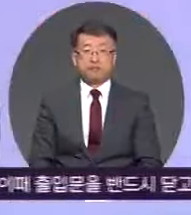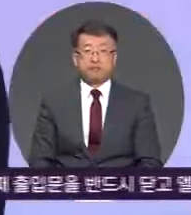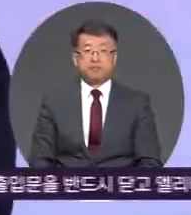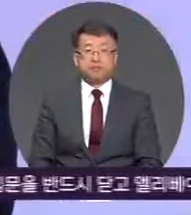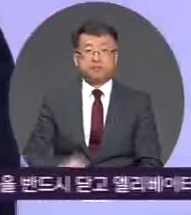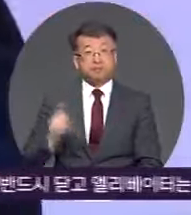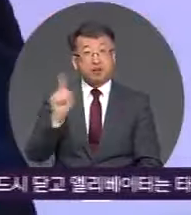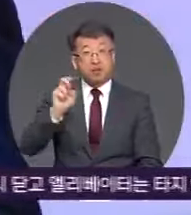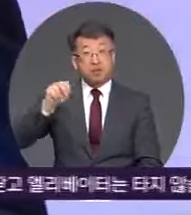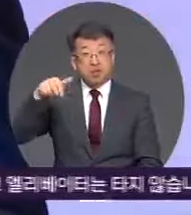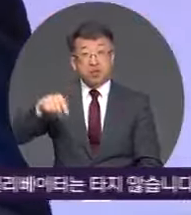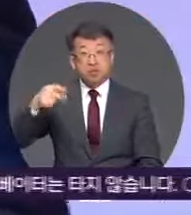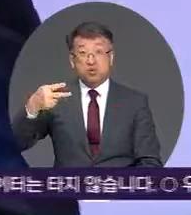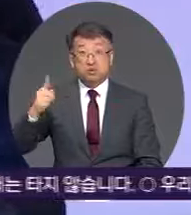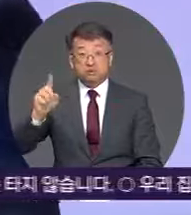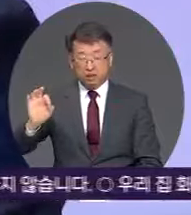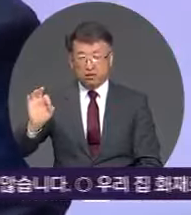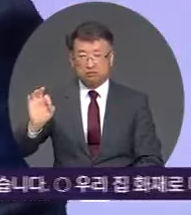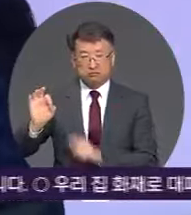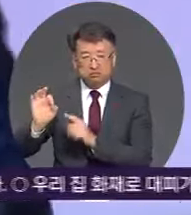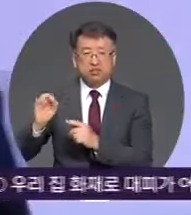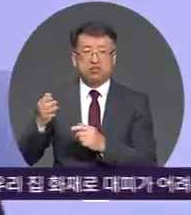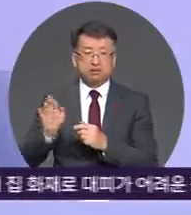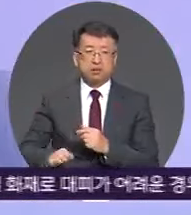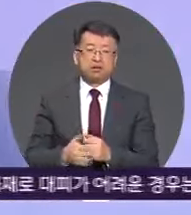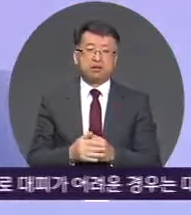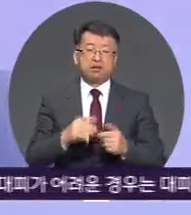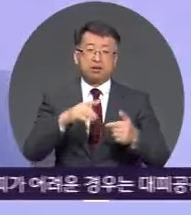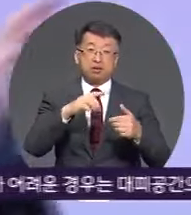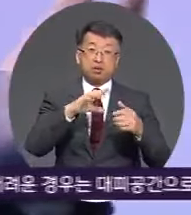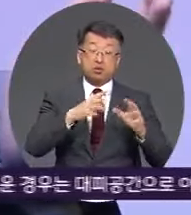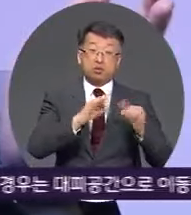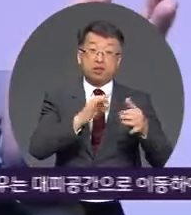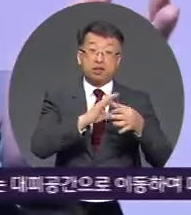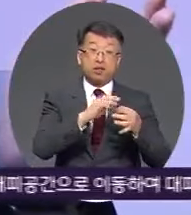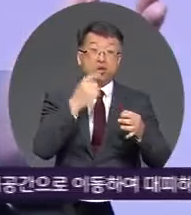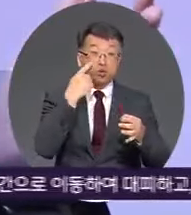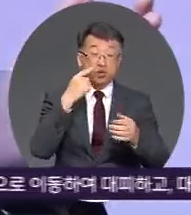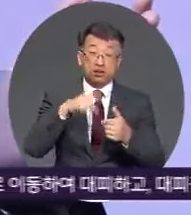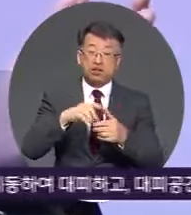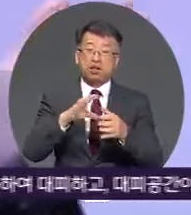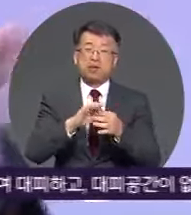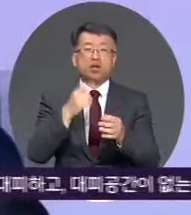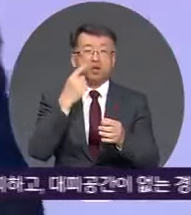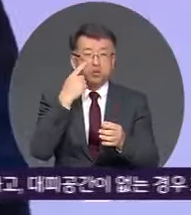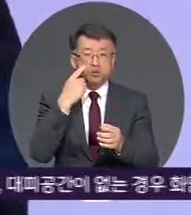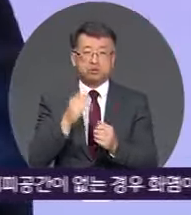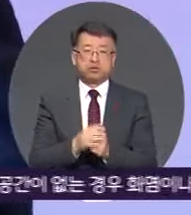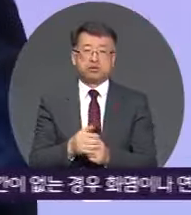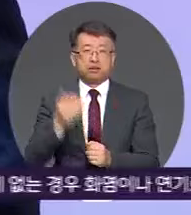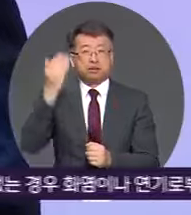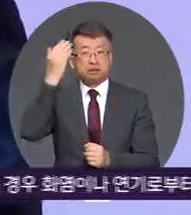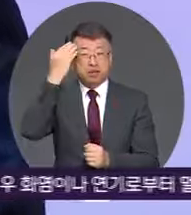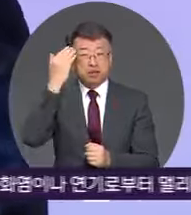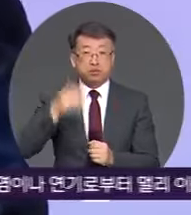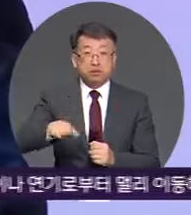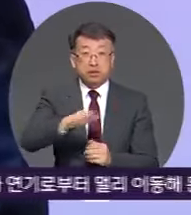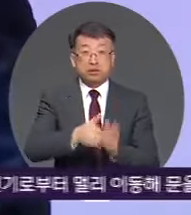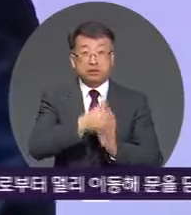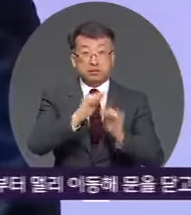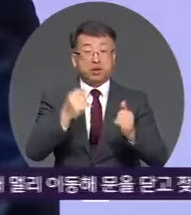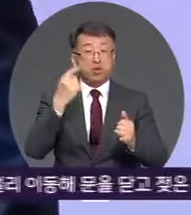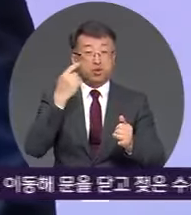아무리 민주당이라도 국민의 눈, 그리고 경남인의 눈, 상식적인 우리 동료 시민들의 눈이 무서워라도 이